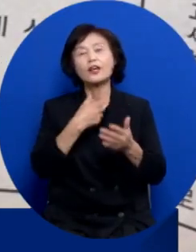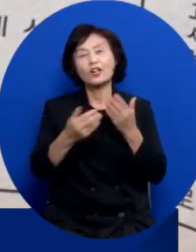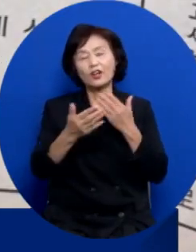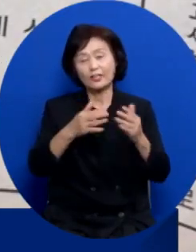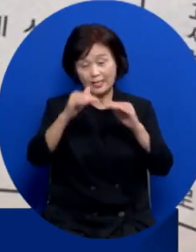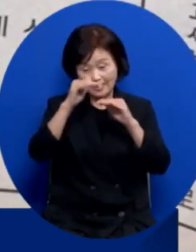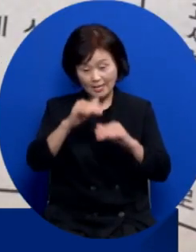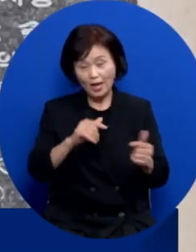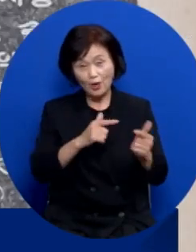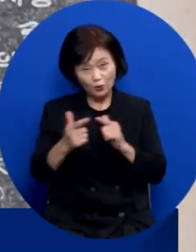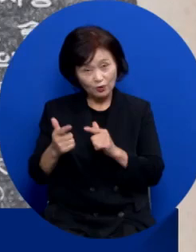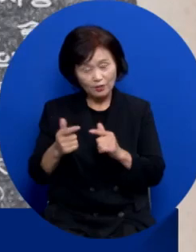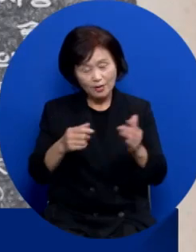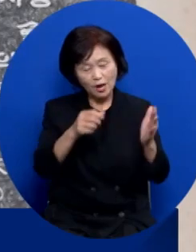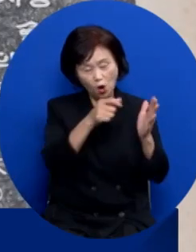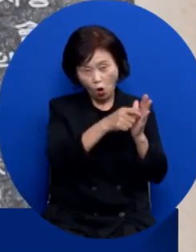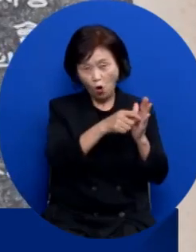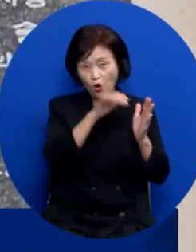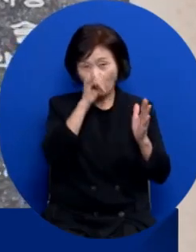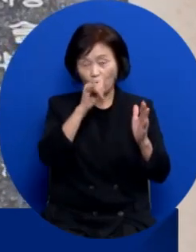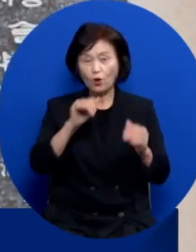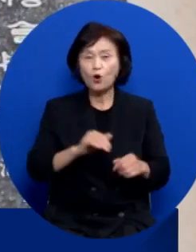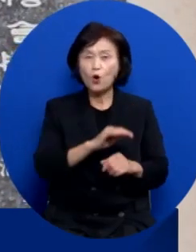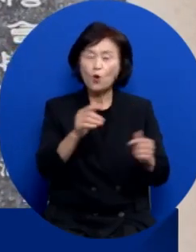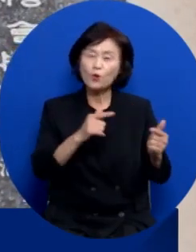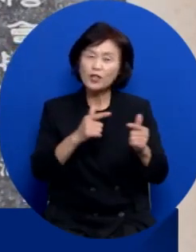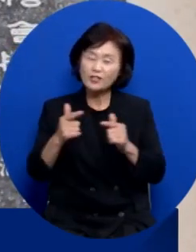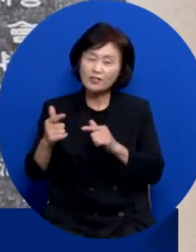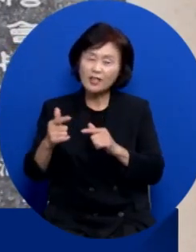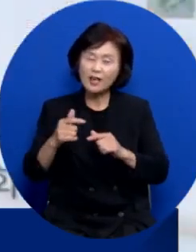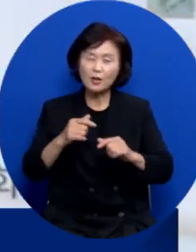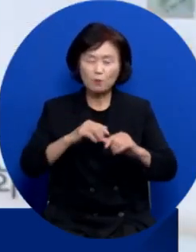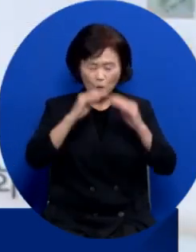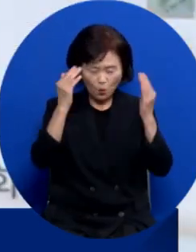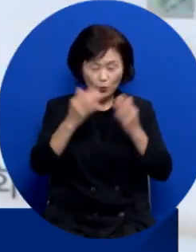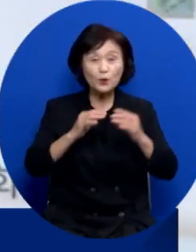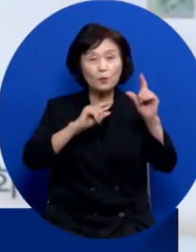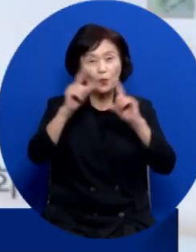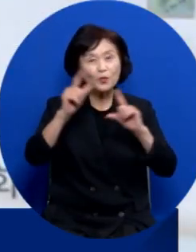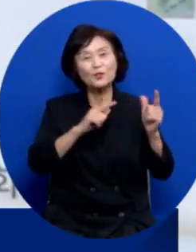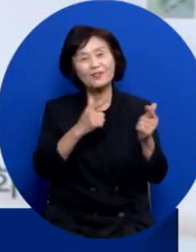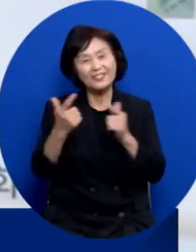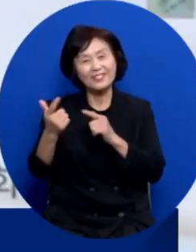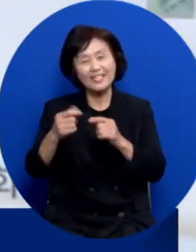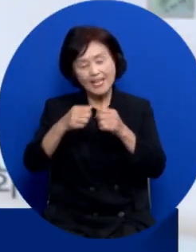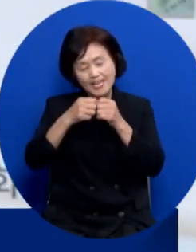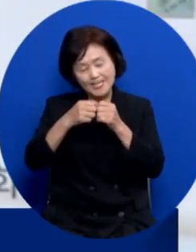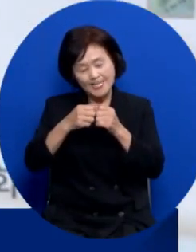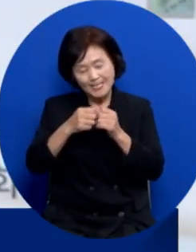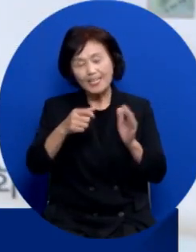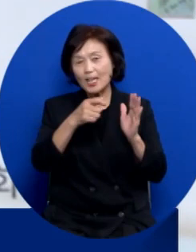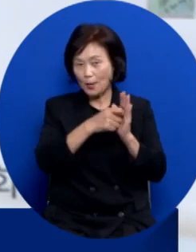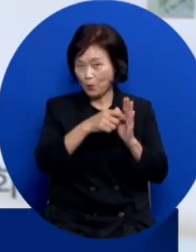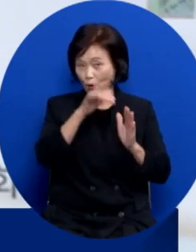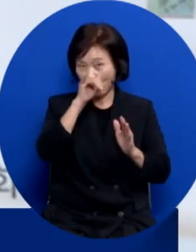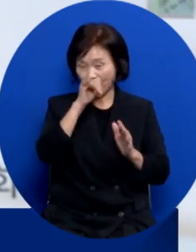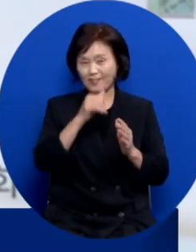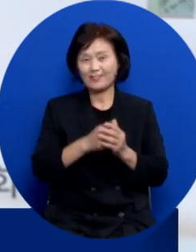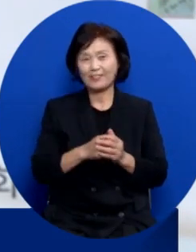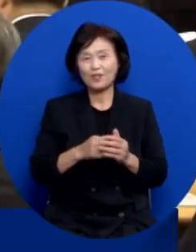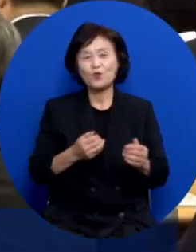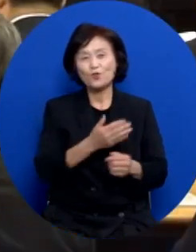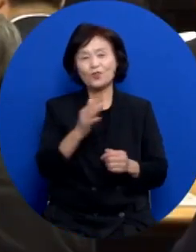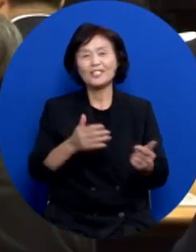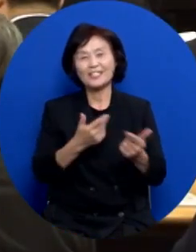뉴스로도 담겼고 우리의 적나라한 민낯이 그대로 좀 담겨져 있어서 가지고 가야 할 고백인 것